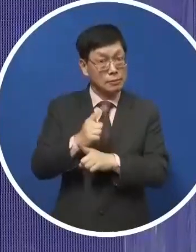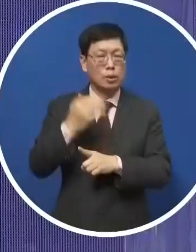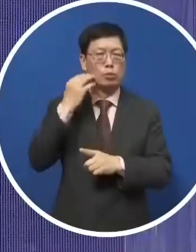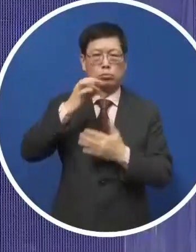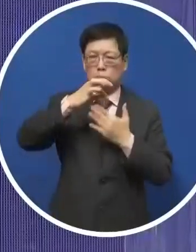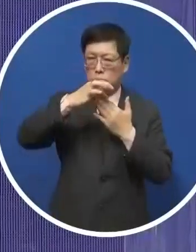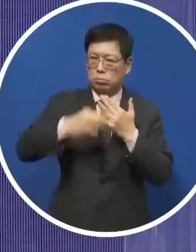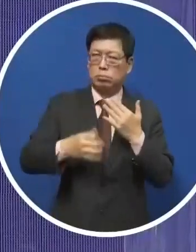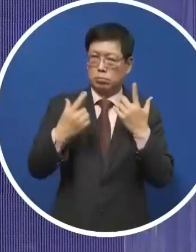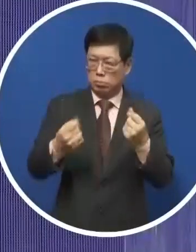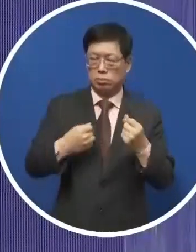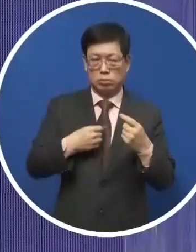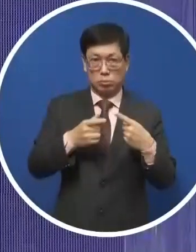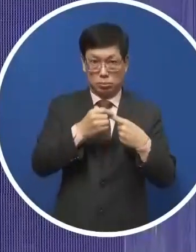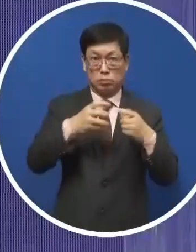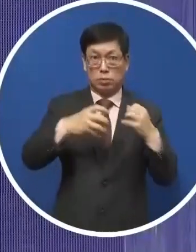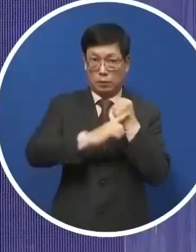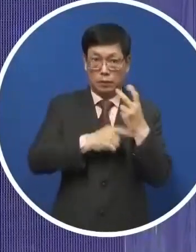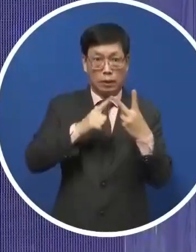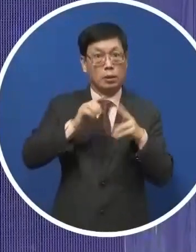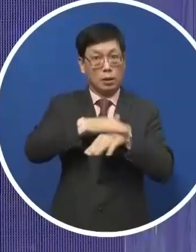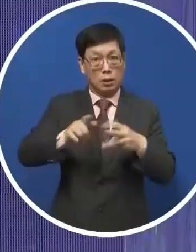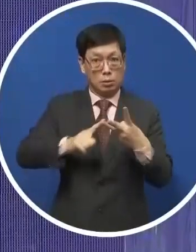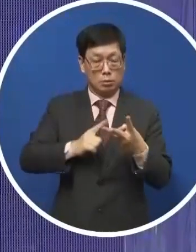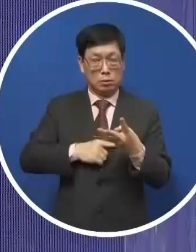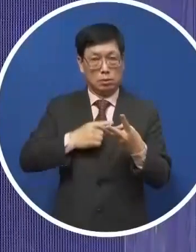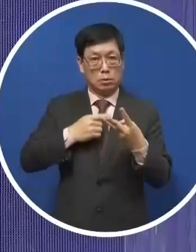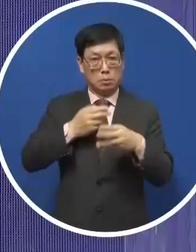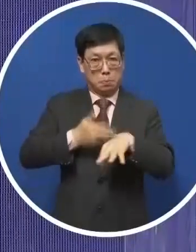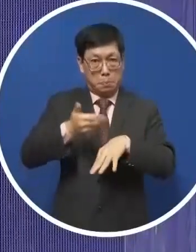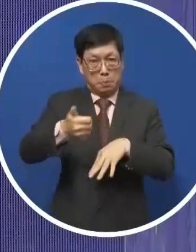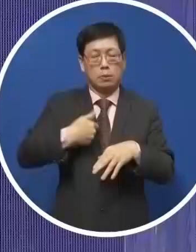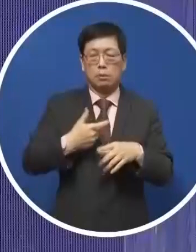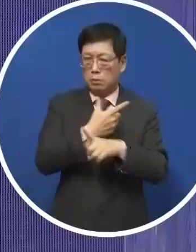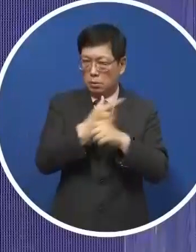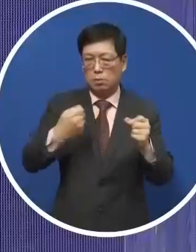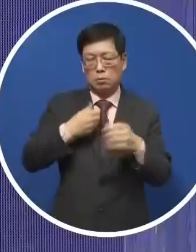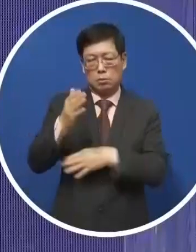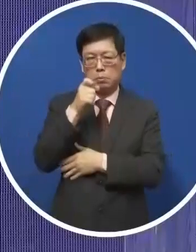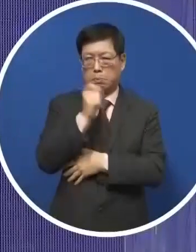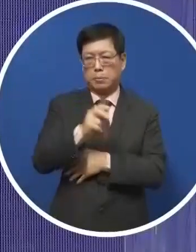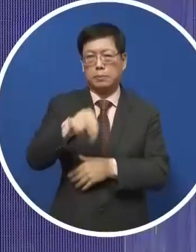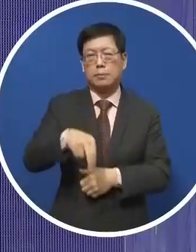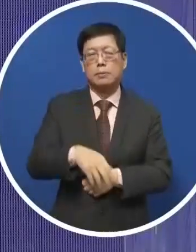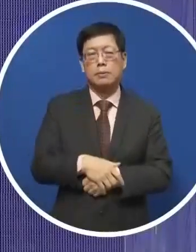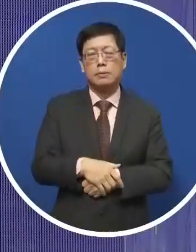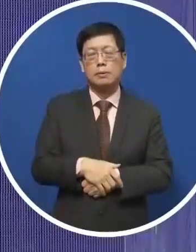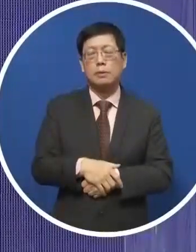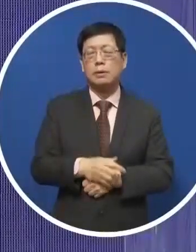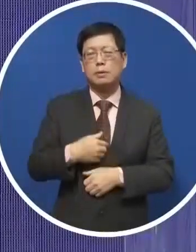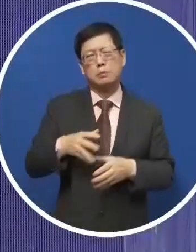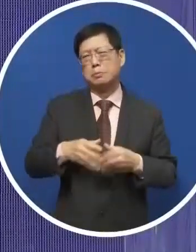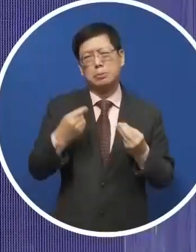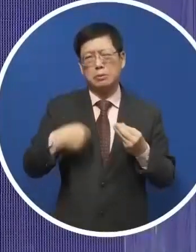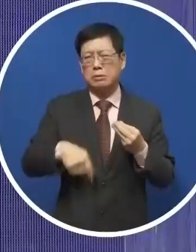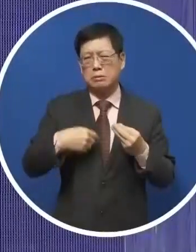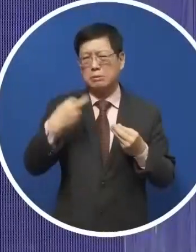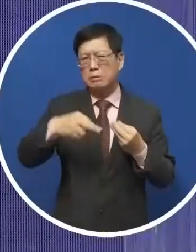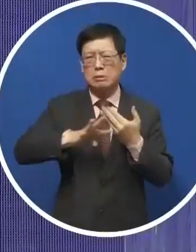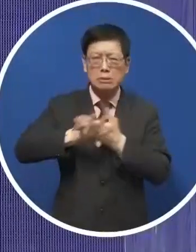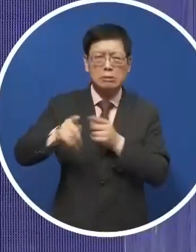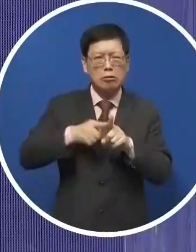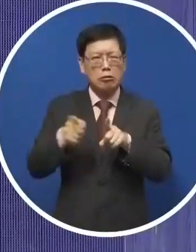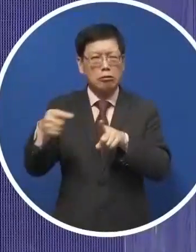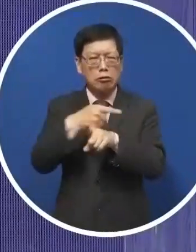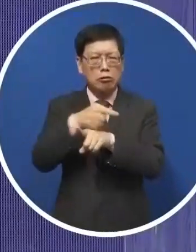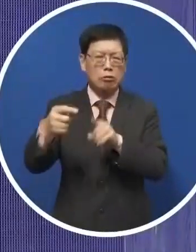合合法、安全、有效的原则，政府都乐意采购那这边不要多做过度的